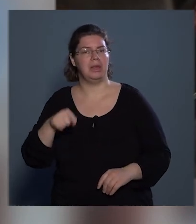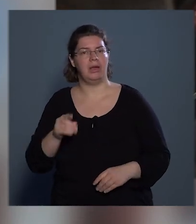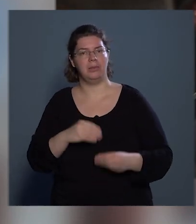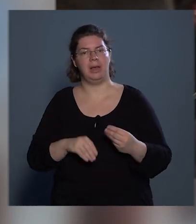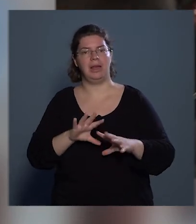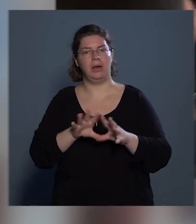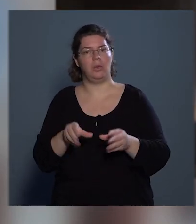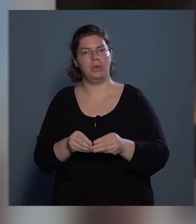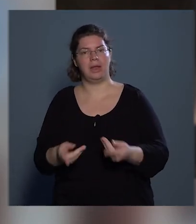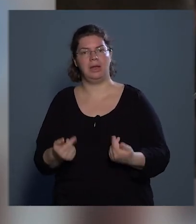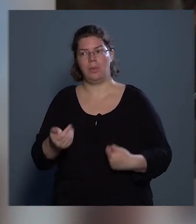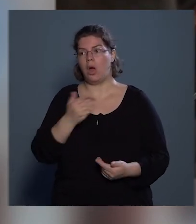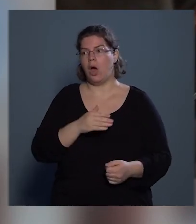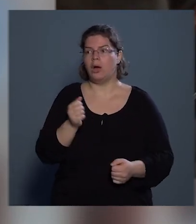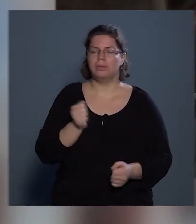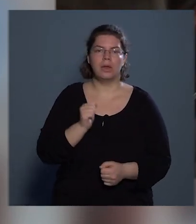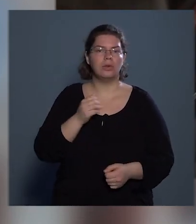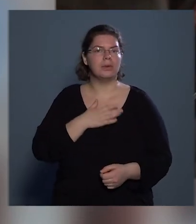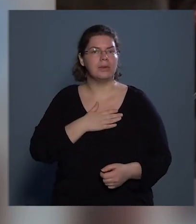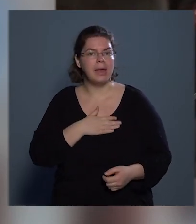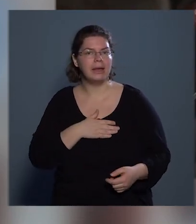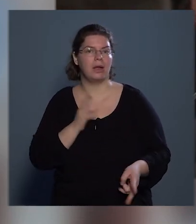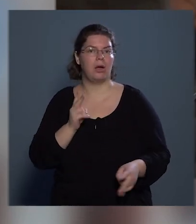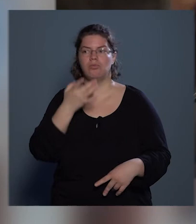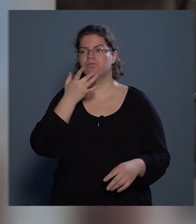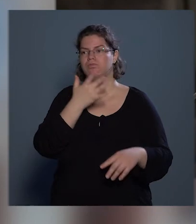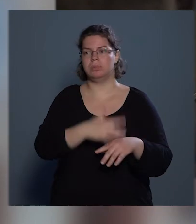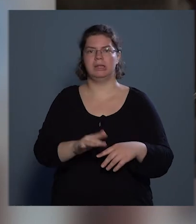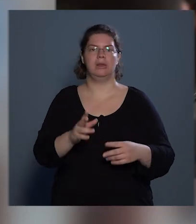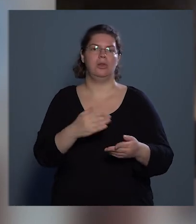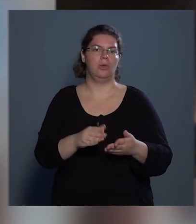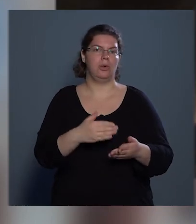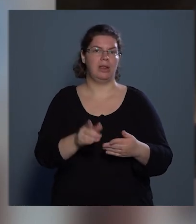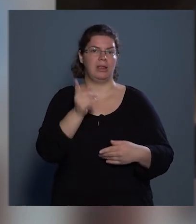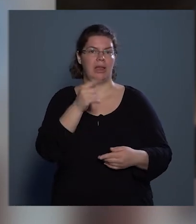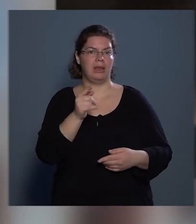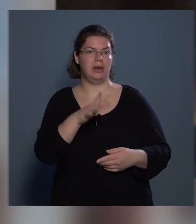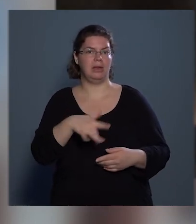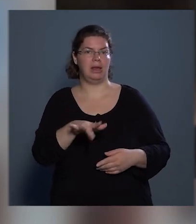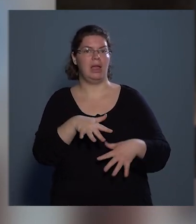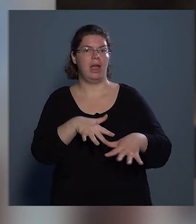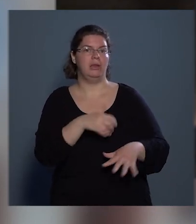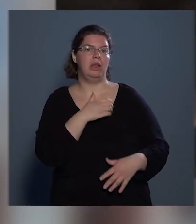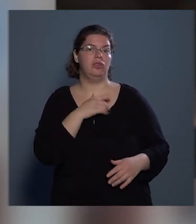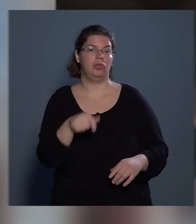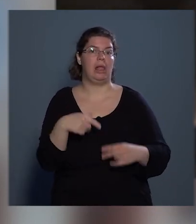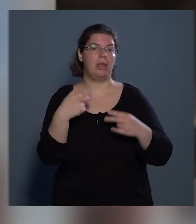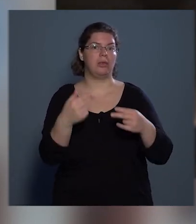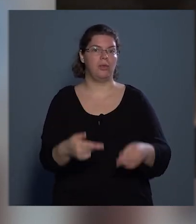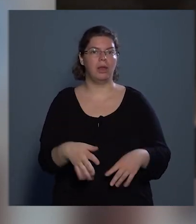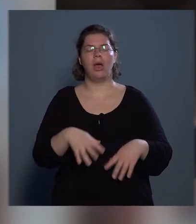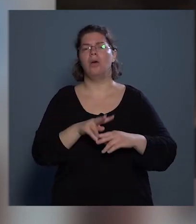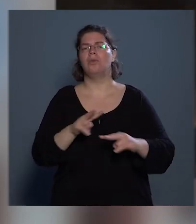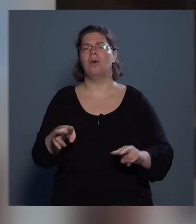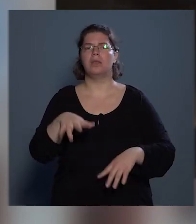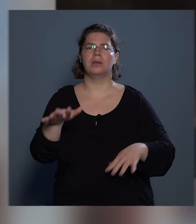összegéből, ha nagyon szeretnénk, akkor például költhetünk a Tátratéri általános iskolára ezt követően. Vannak